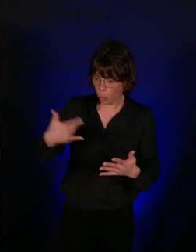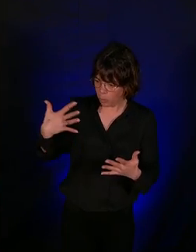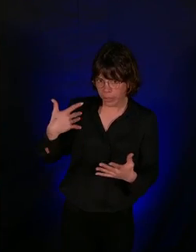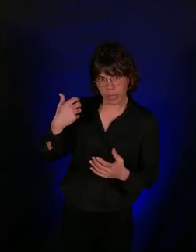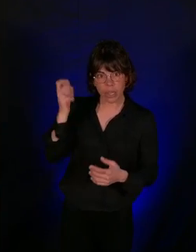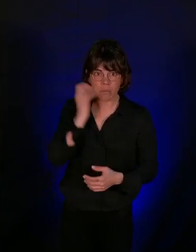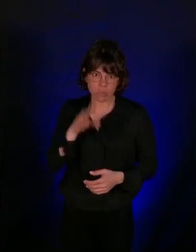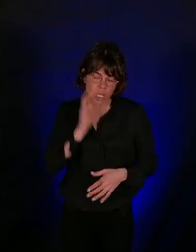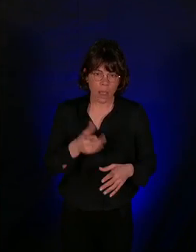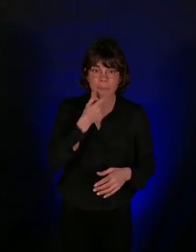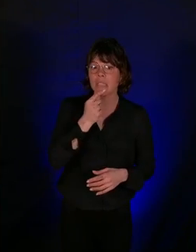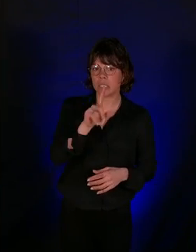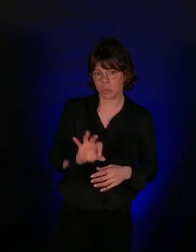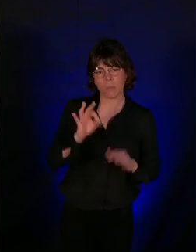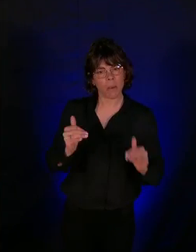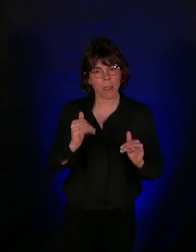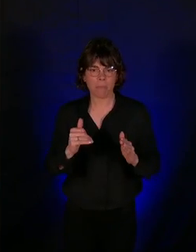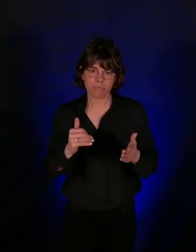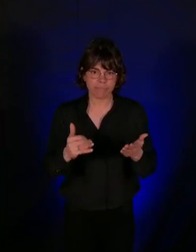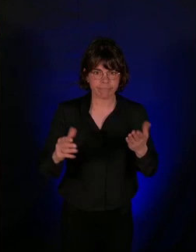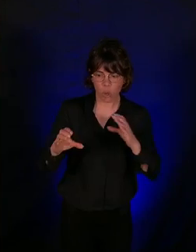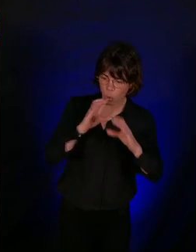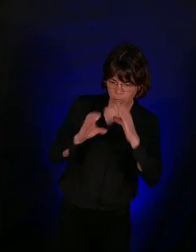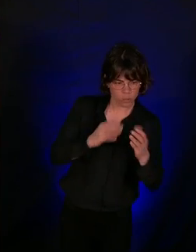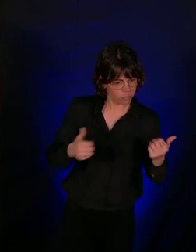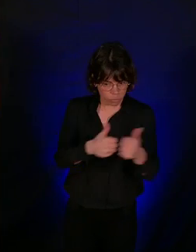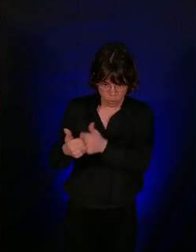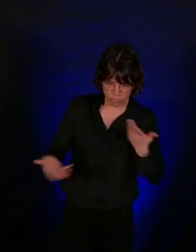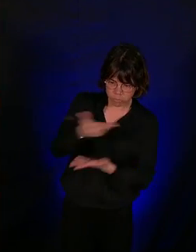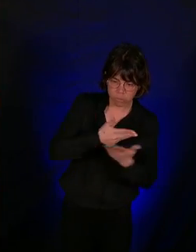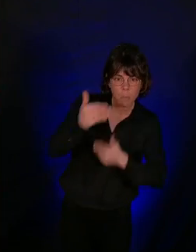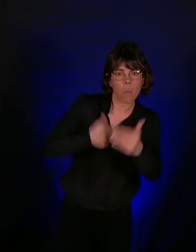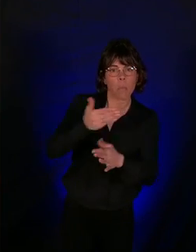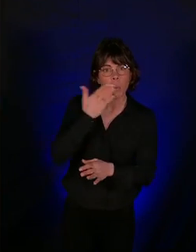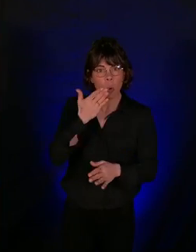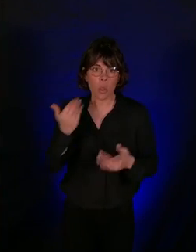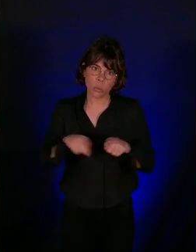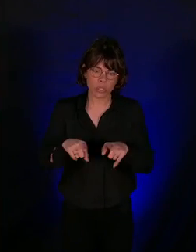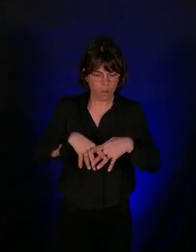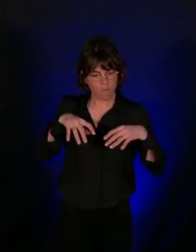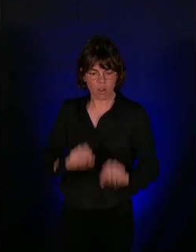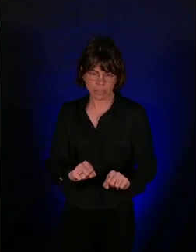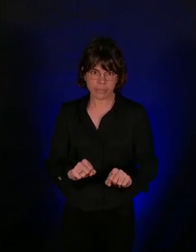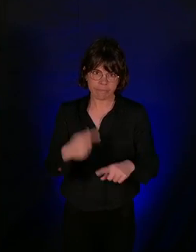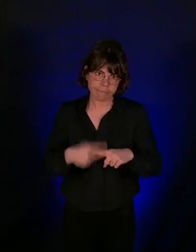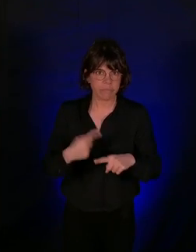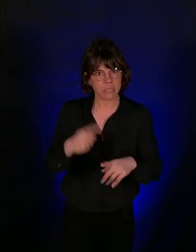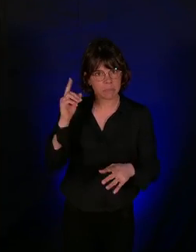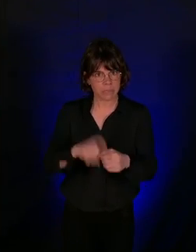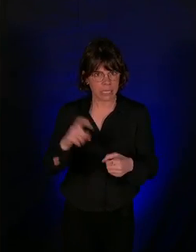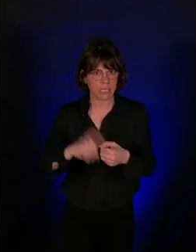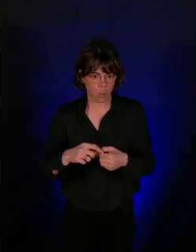au quotidien nous avons amélioré nos communications syndicales et avons réussi à renforcer la section syndicale en faisant adhérer de